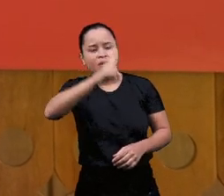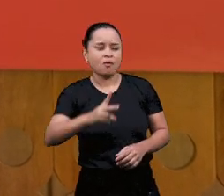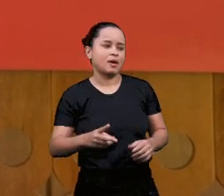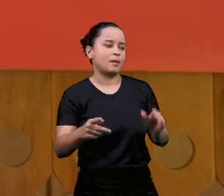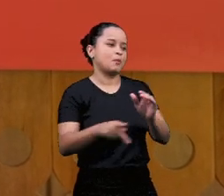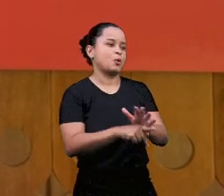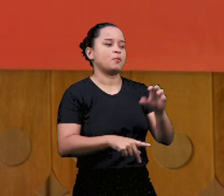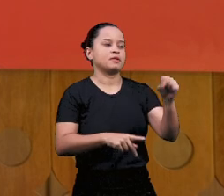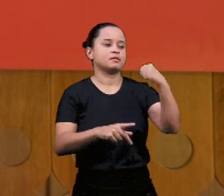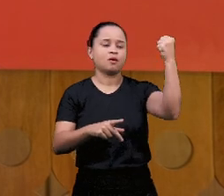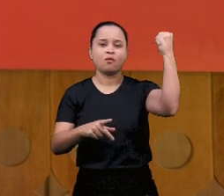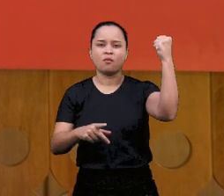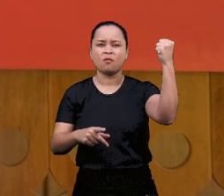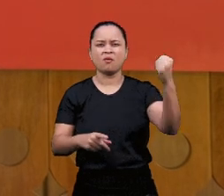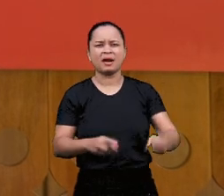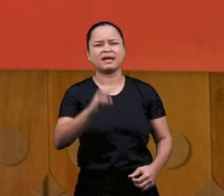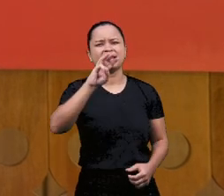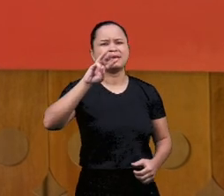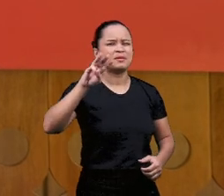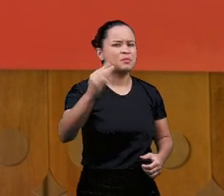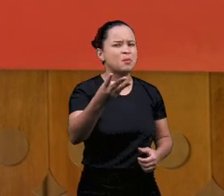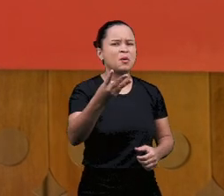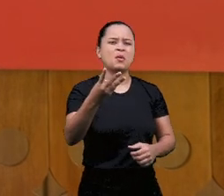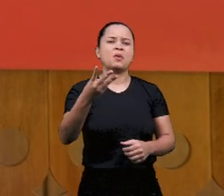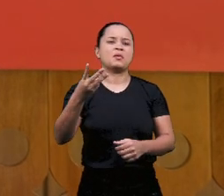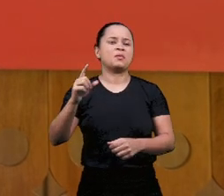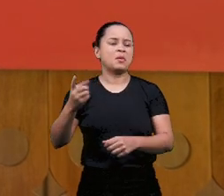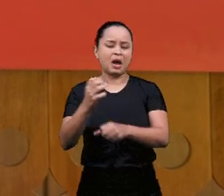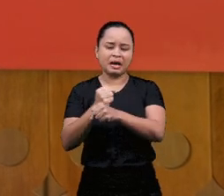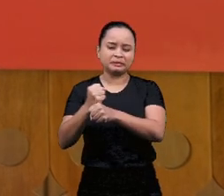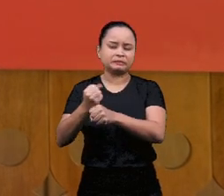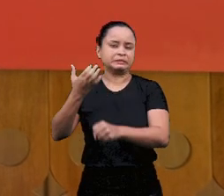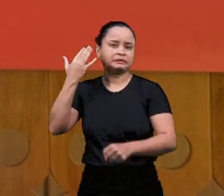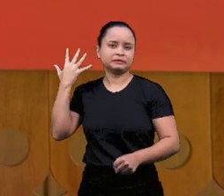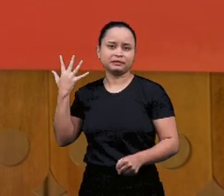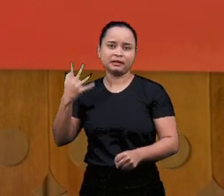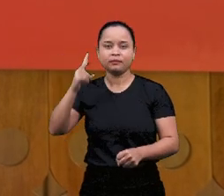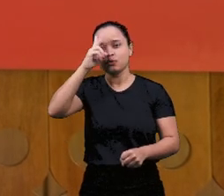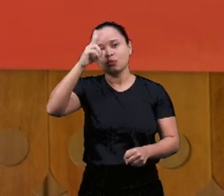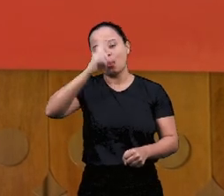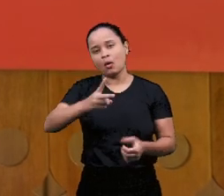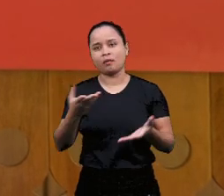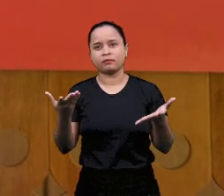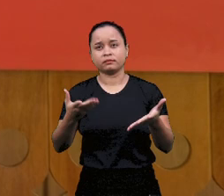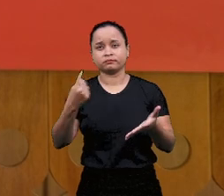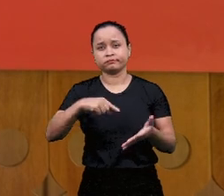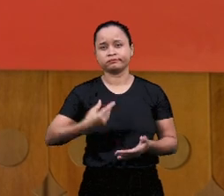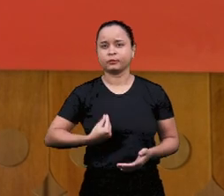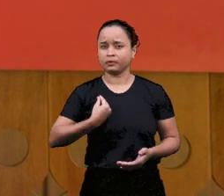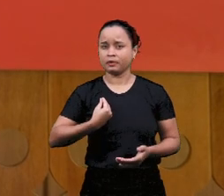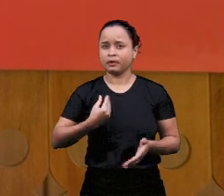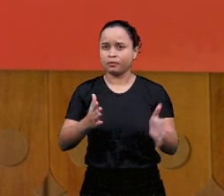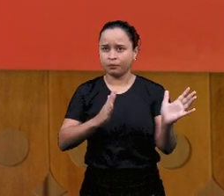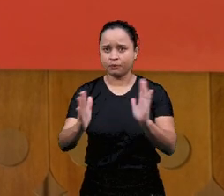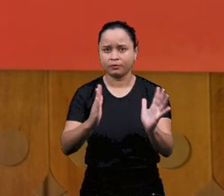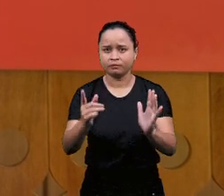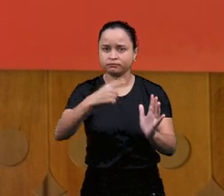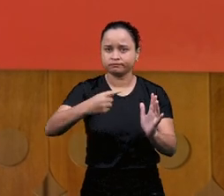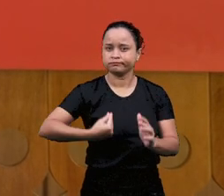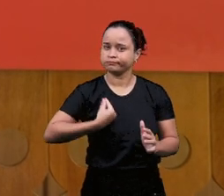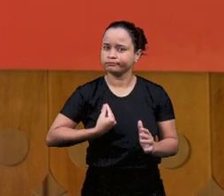raconter l'histoire de Saül qui est mort il y a 3000 ans. Non, ce n'est plus la peine de raconter une